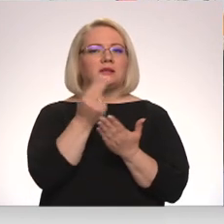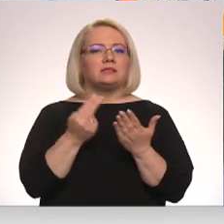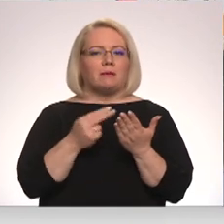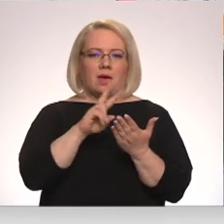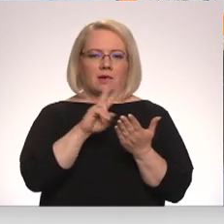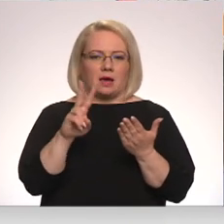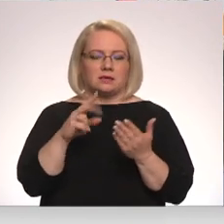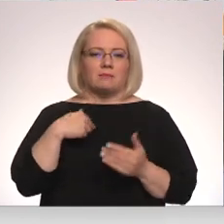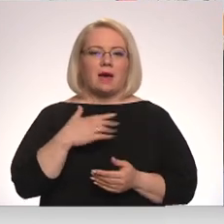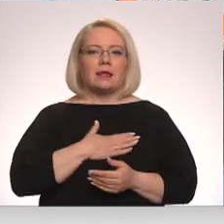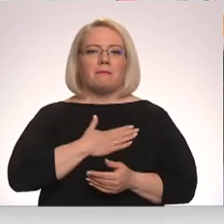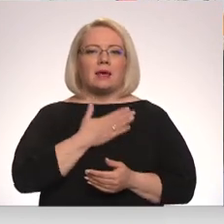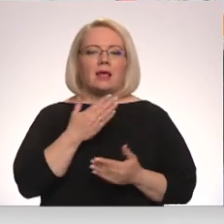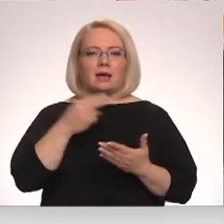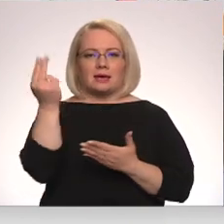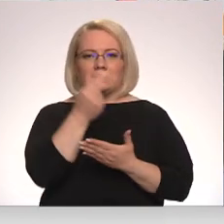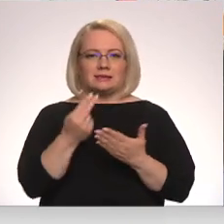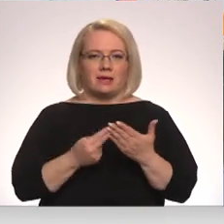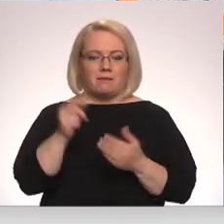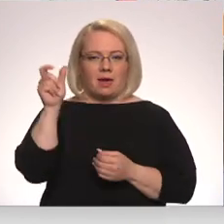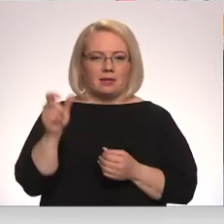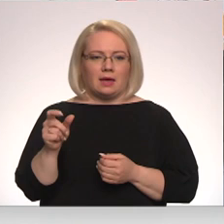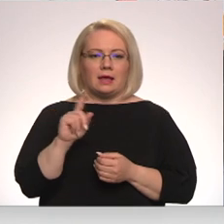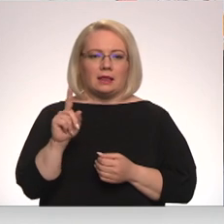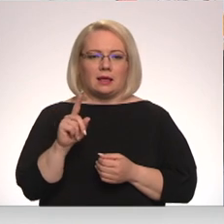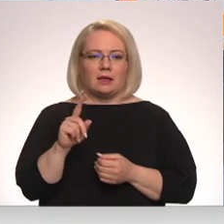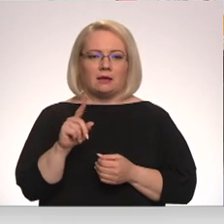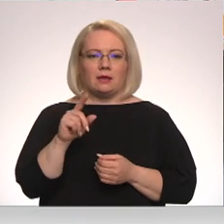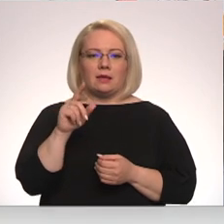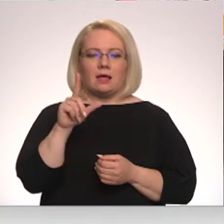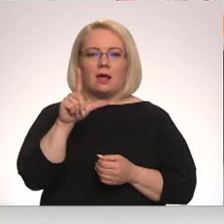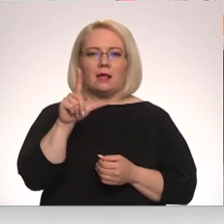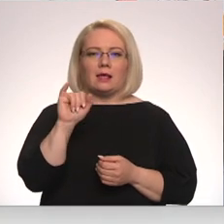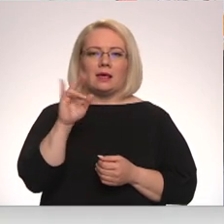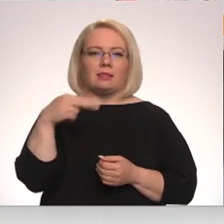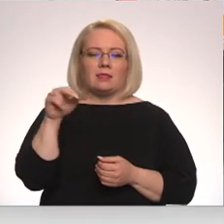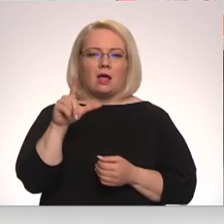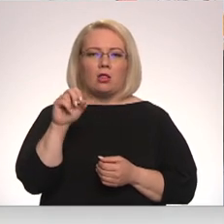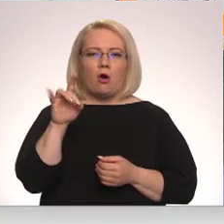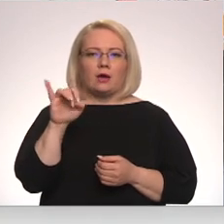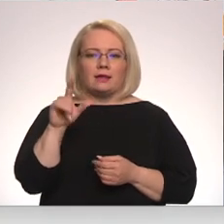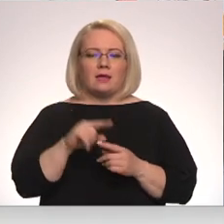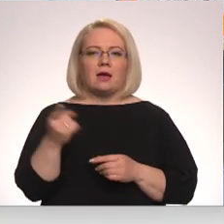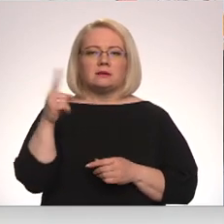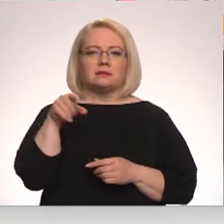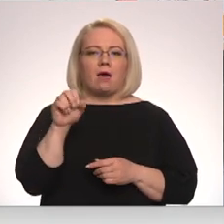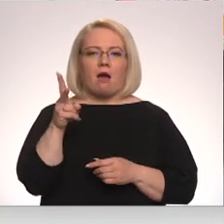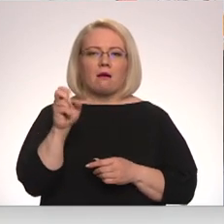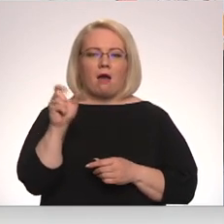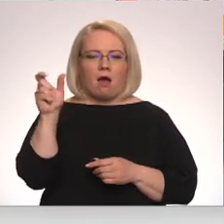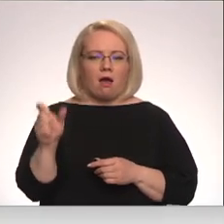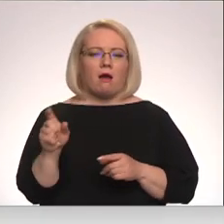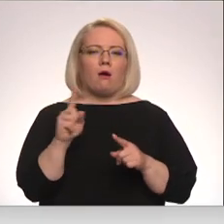Mani mīļākie latviešu ilustratori ir Linda Lošina, Agija Staka, un